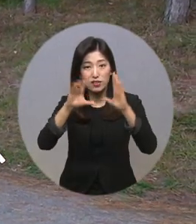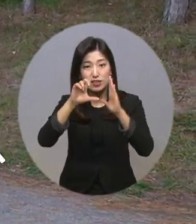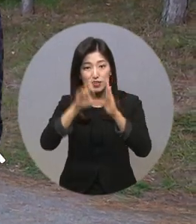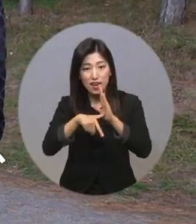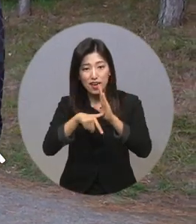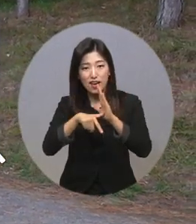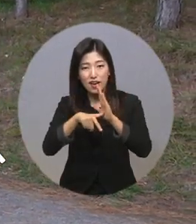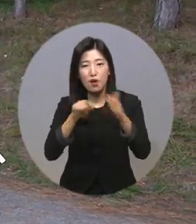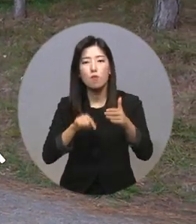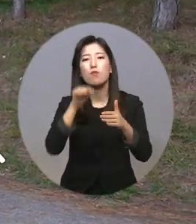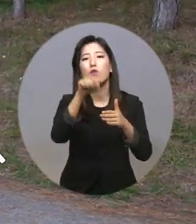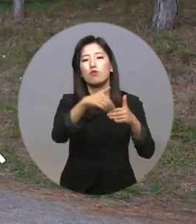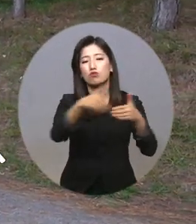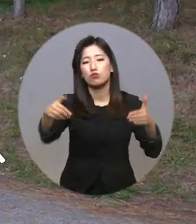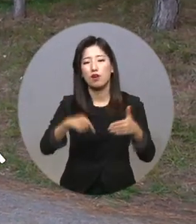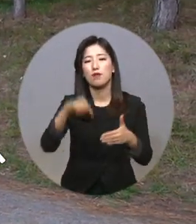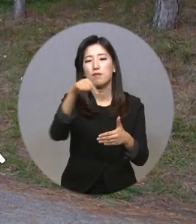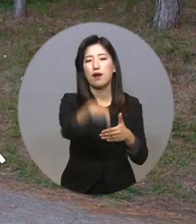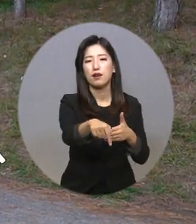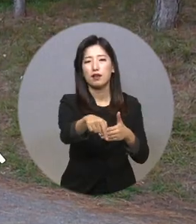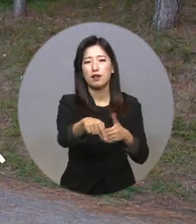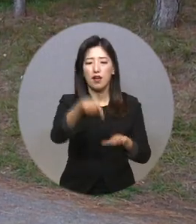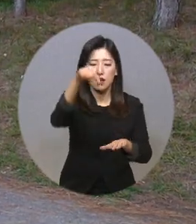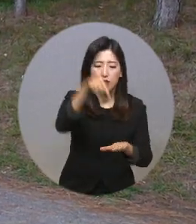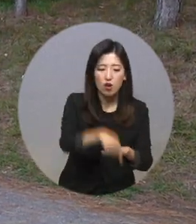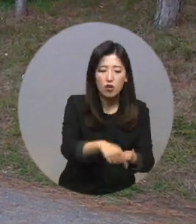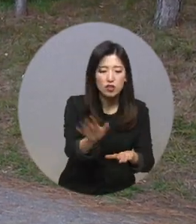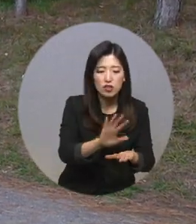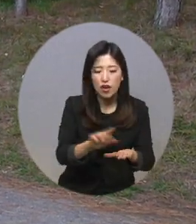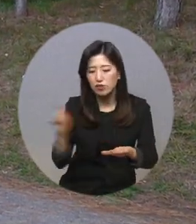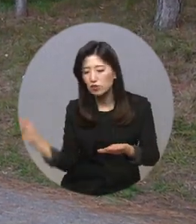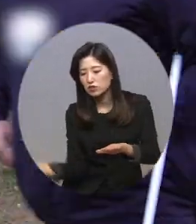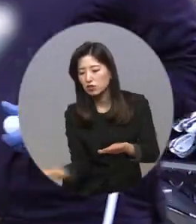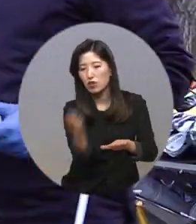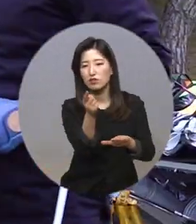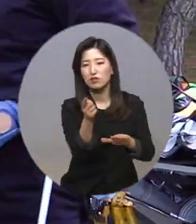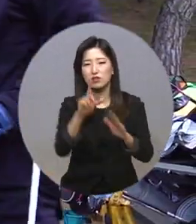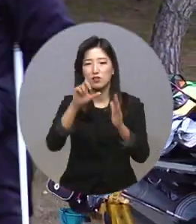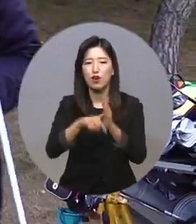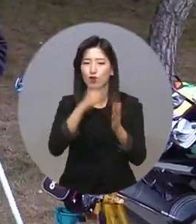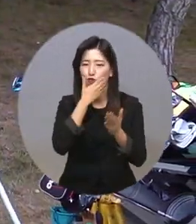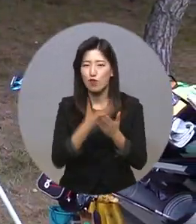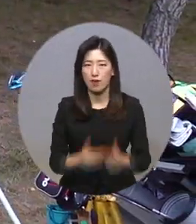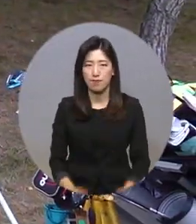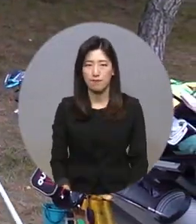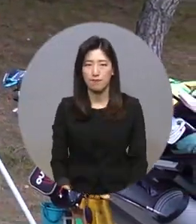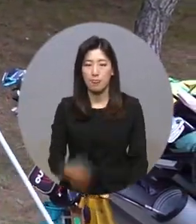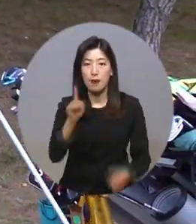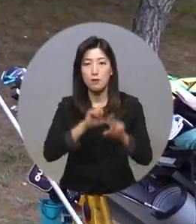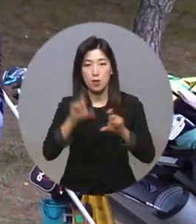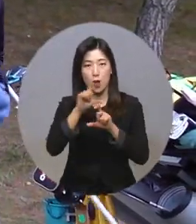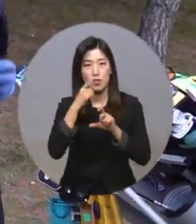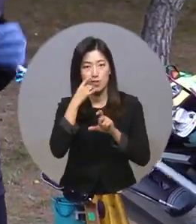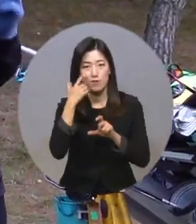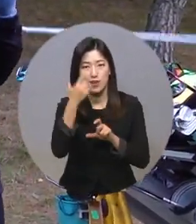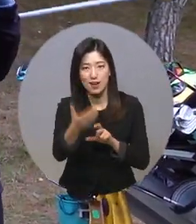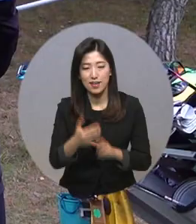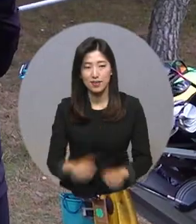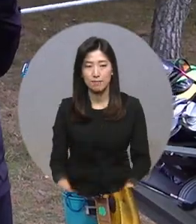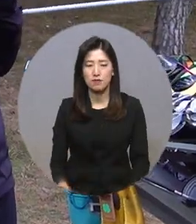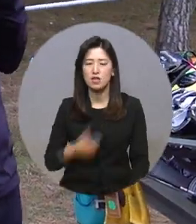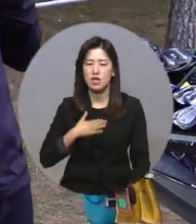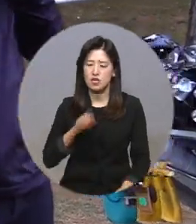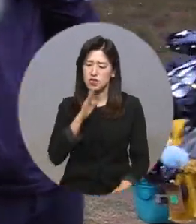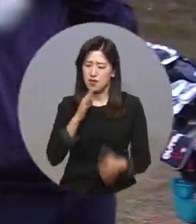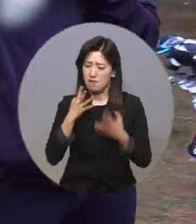아 그쵸 떠난 생각하고 첫 3개월 중요하구요 아 이런거 미군 조건이 하나도 자 제외 진짜 맛있었거든요